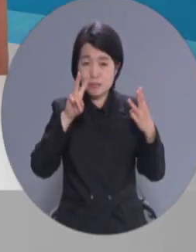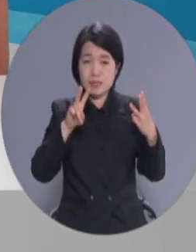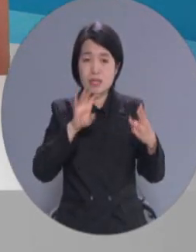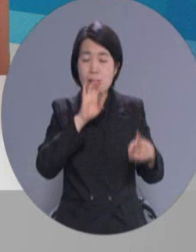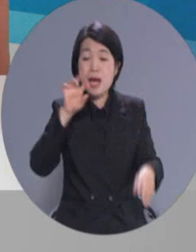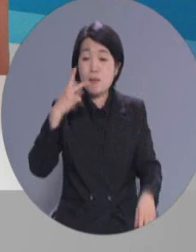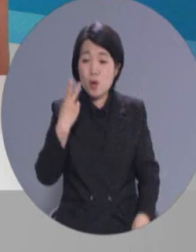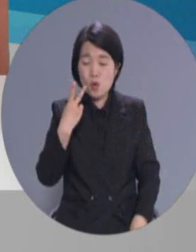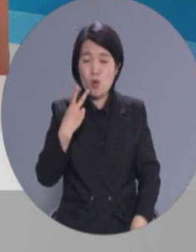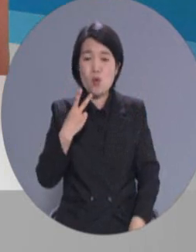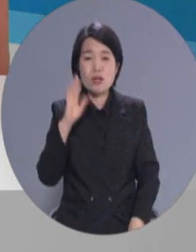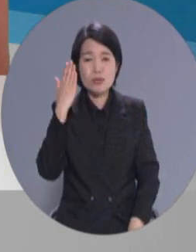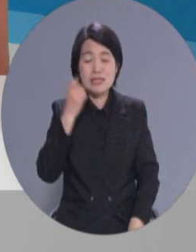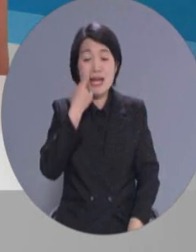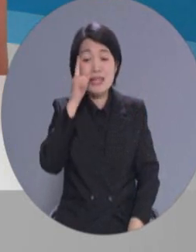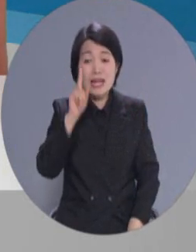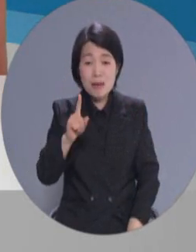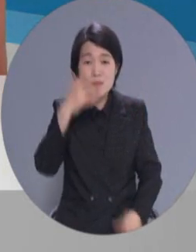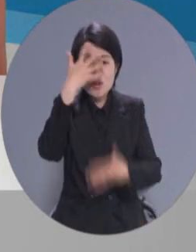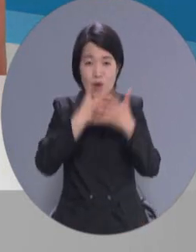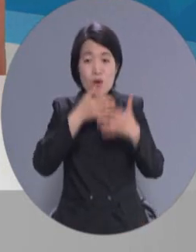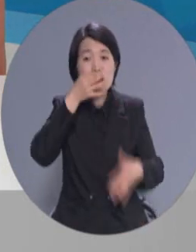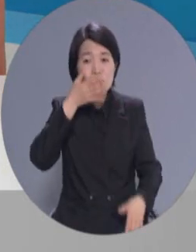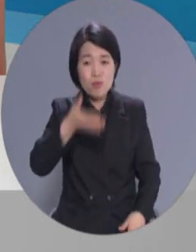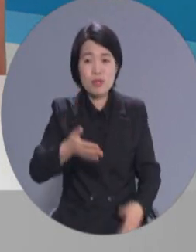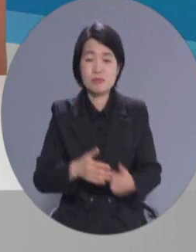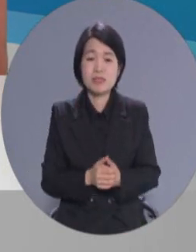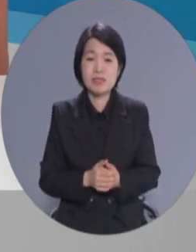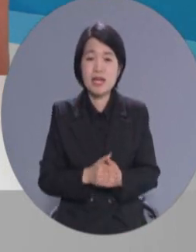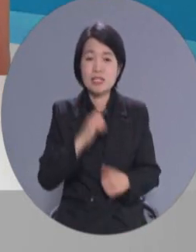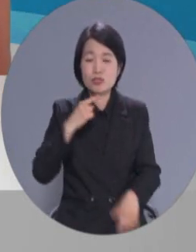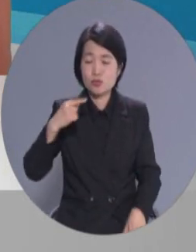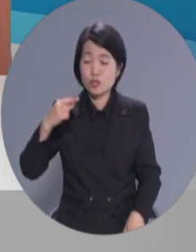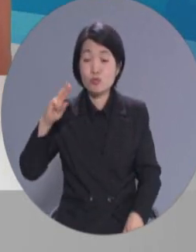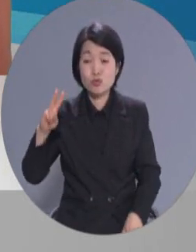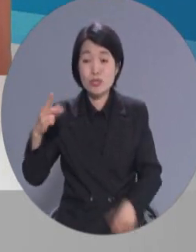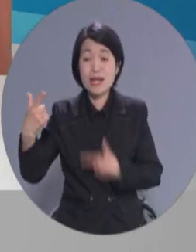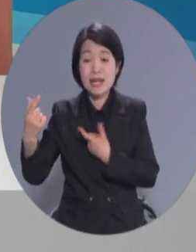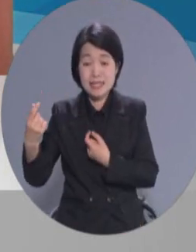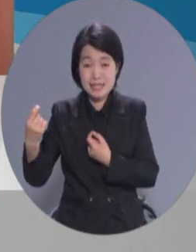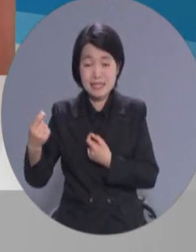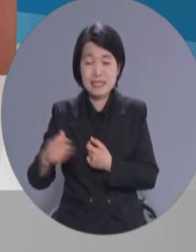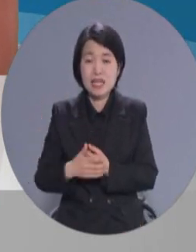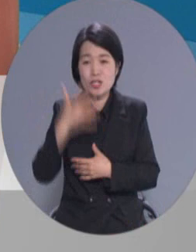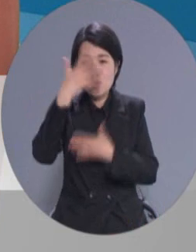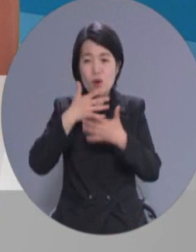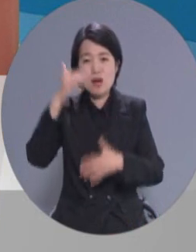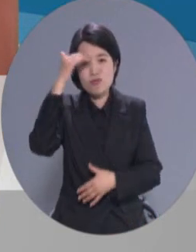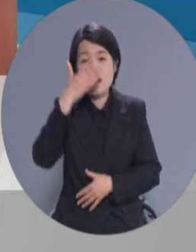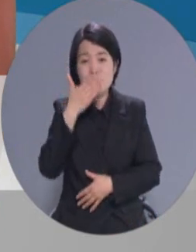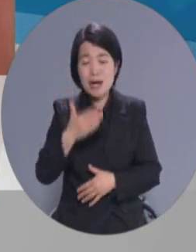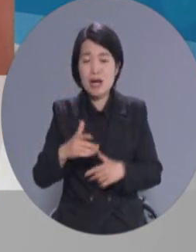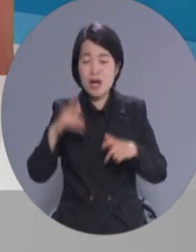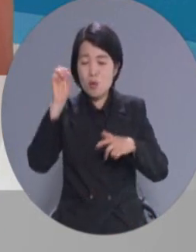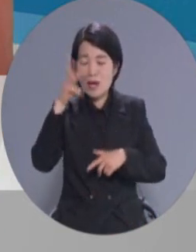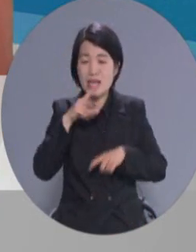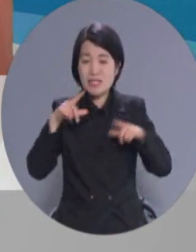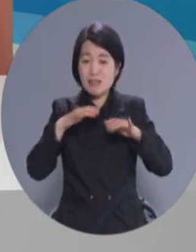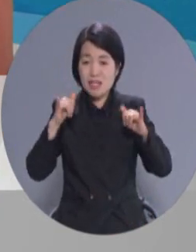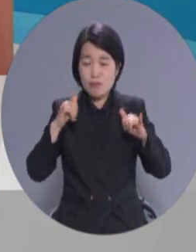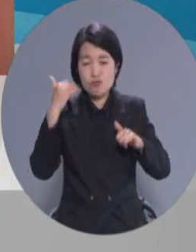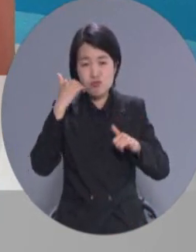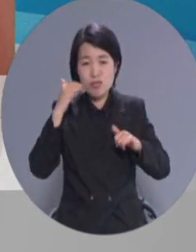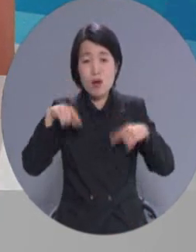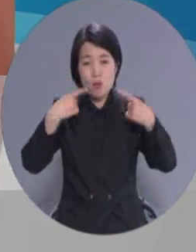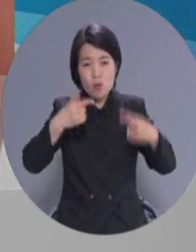매달 한 편씩 최신 개봉작을 상영합니다. CGV와의 협업으로 이루어지는 영화 상영으로 광양 시민이면 누구나